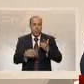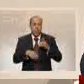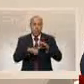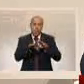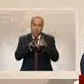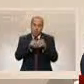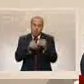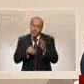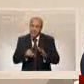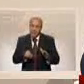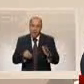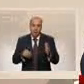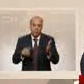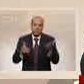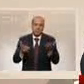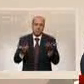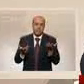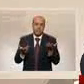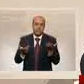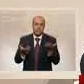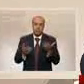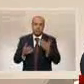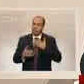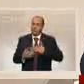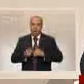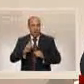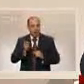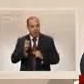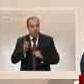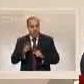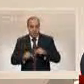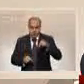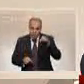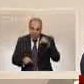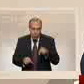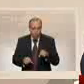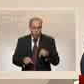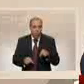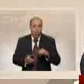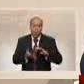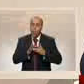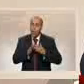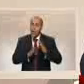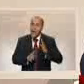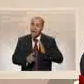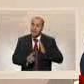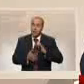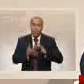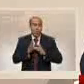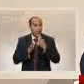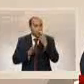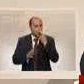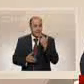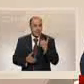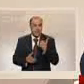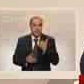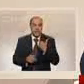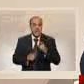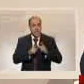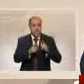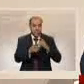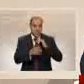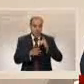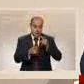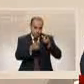وضعيه صغاره مش مطمن عليها اليوم يلزم كل جندي تونسي وكل امني ك يمشي